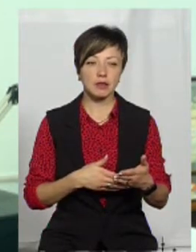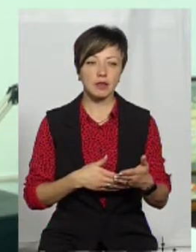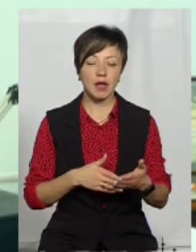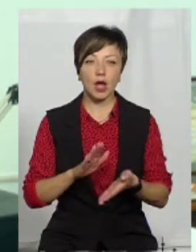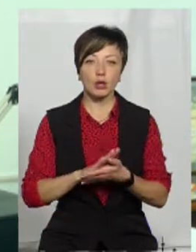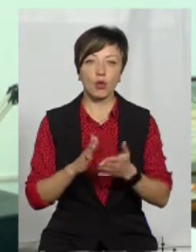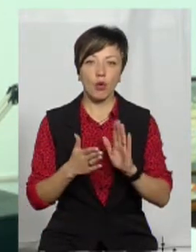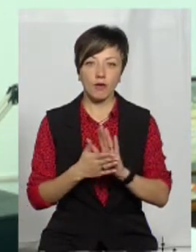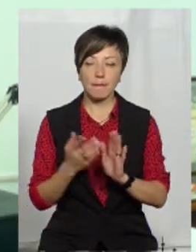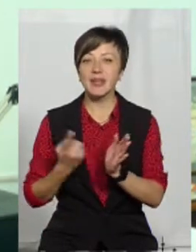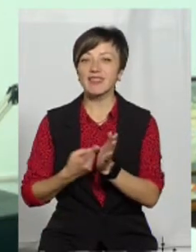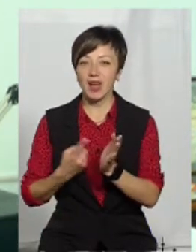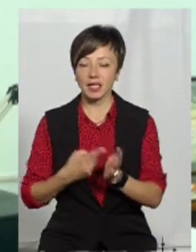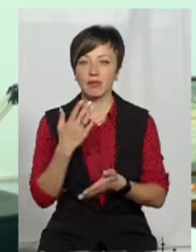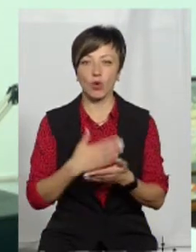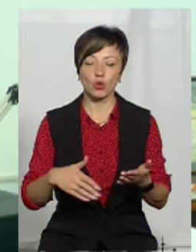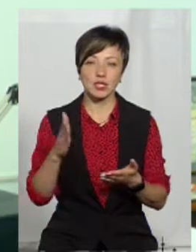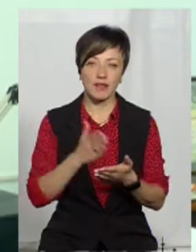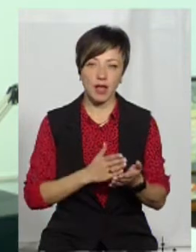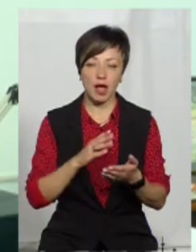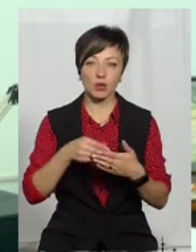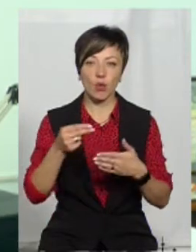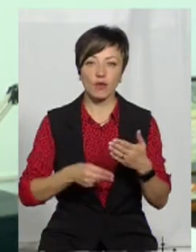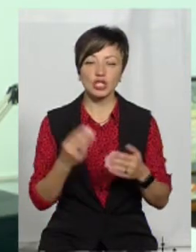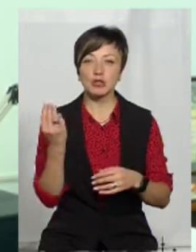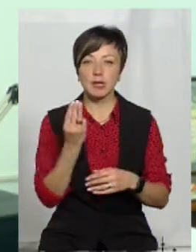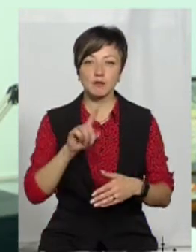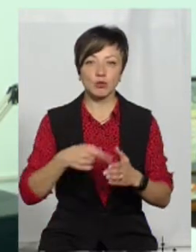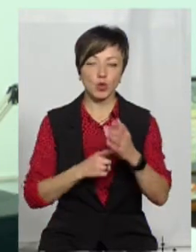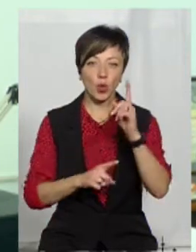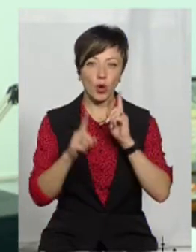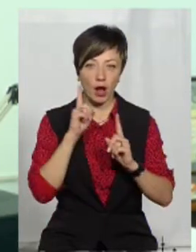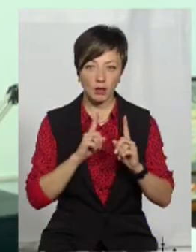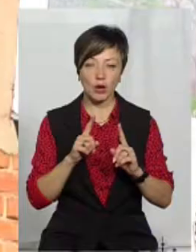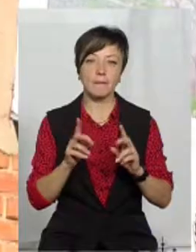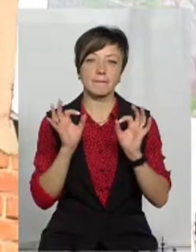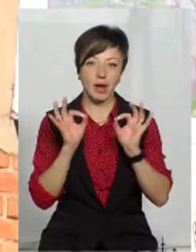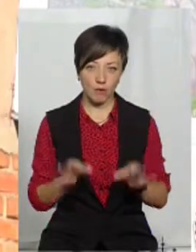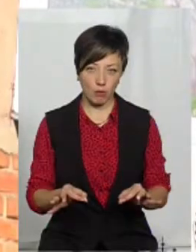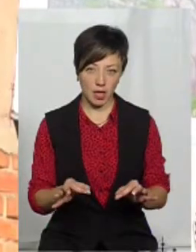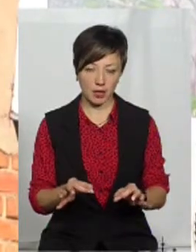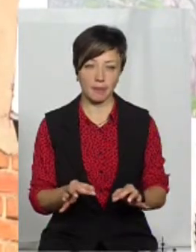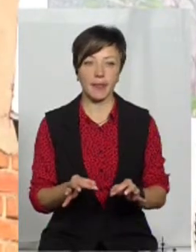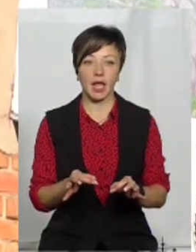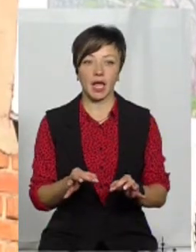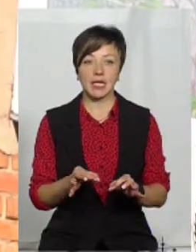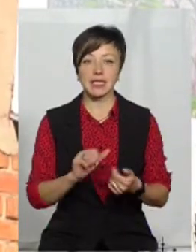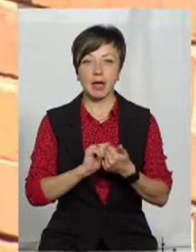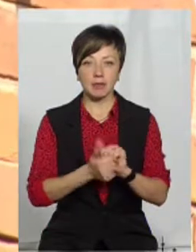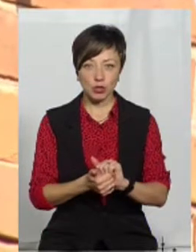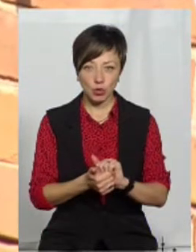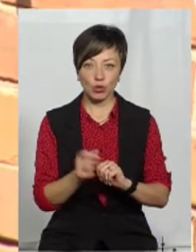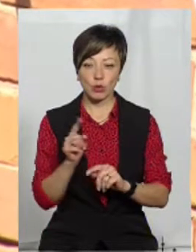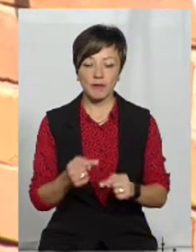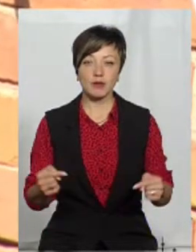концесійний договір, підтвердив розірвання концесійного договору Шепетівською міською радою правомірним. Замість того, щоб відповідно